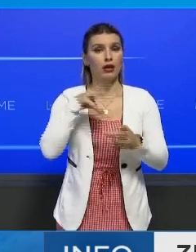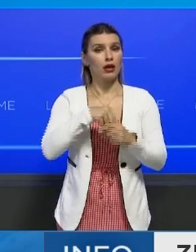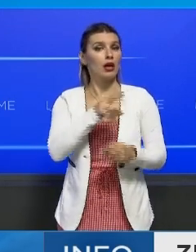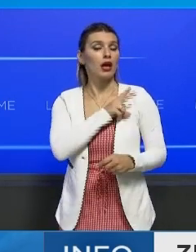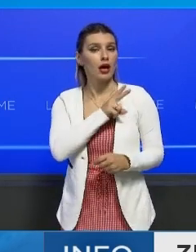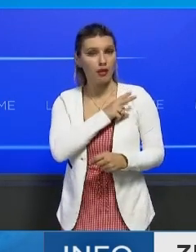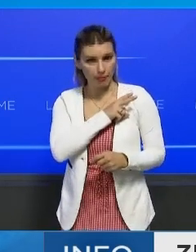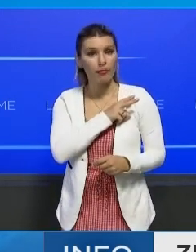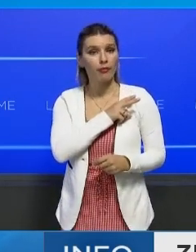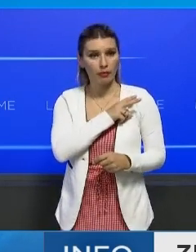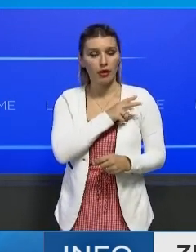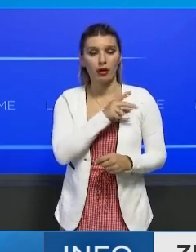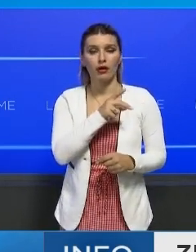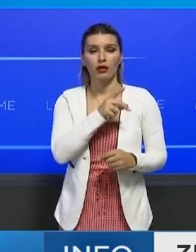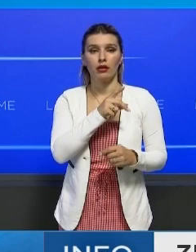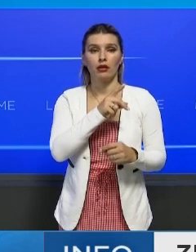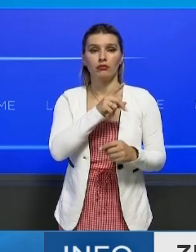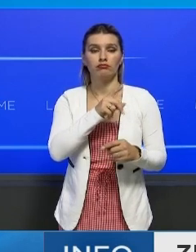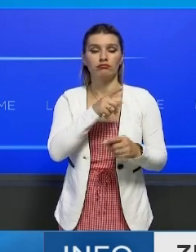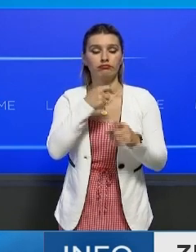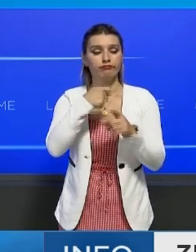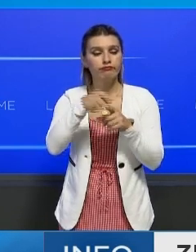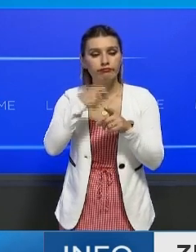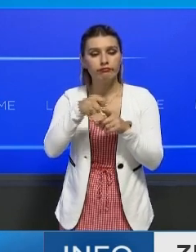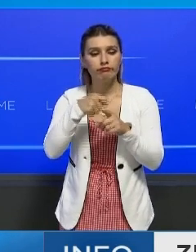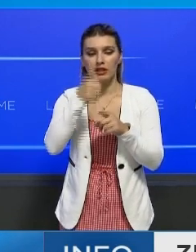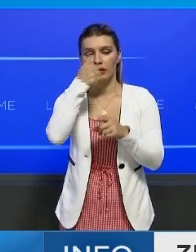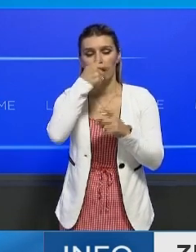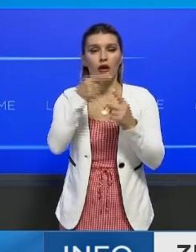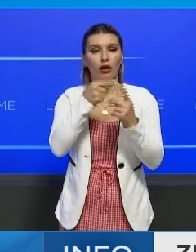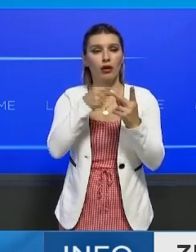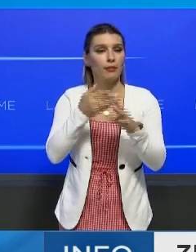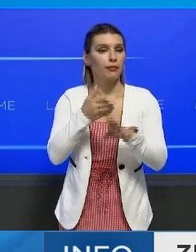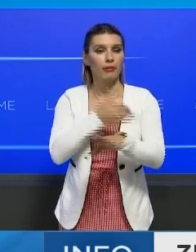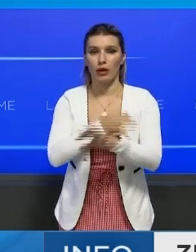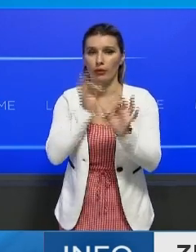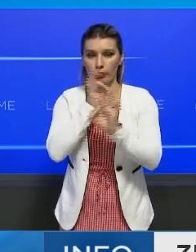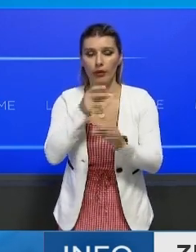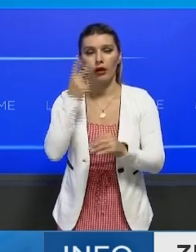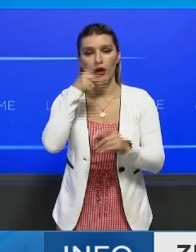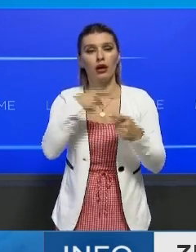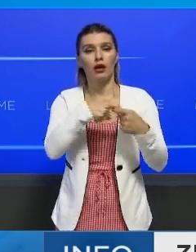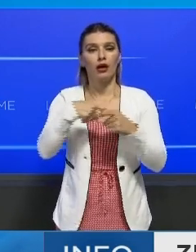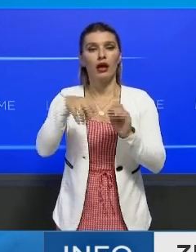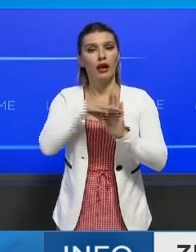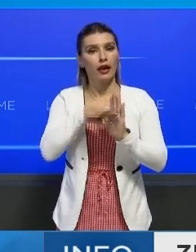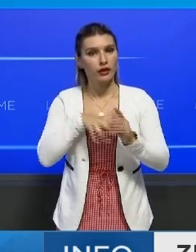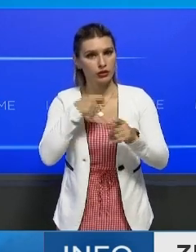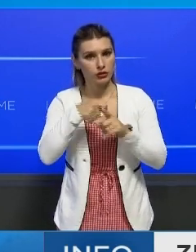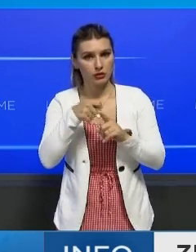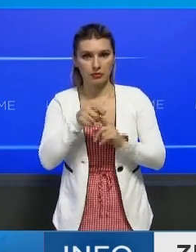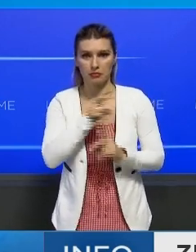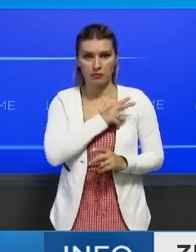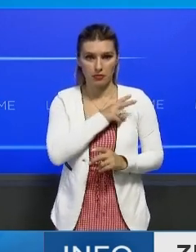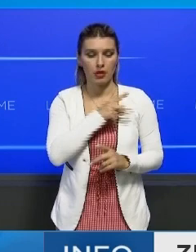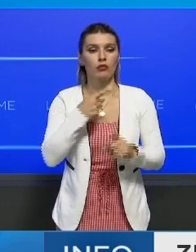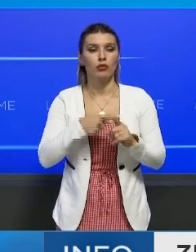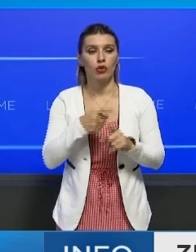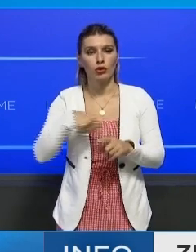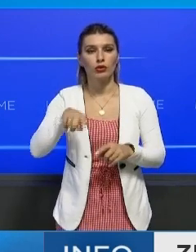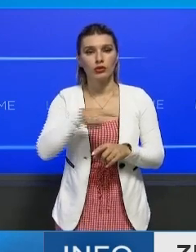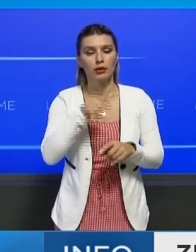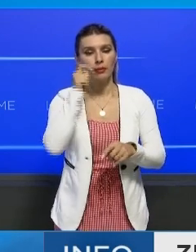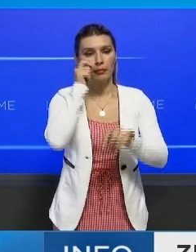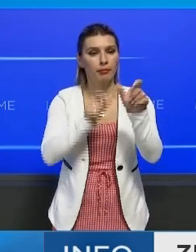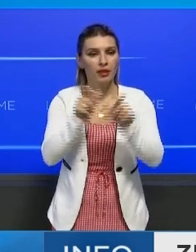se janë ndërmarrë disa veprime për pregaditje që nënkuptojnë edhe bazën ligjore, por natyrisht edhe angazhimin e burimeve